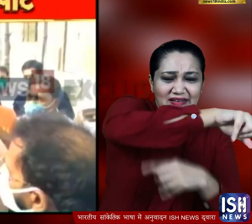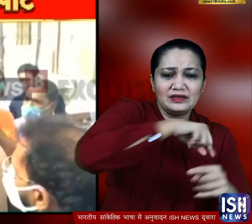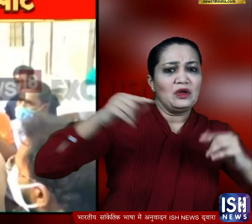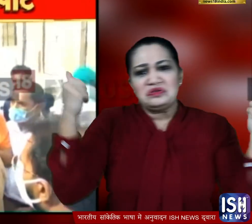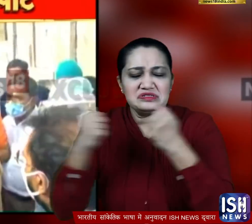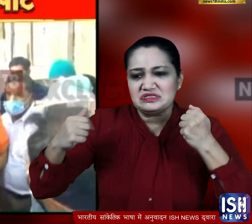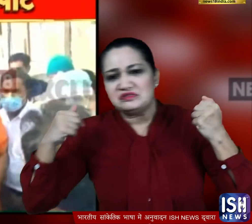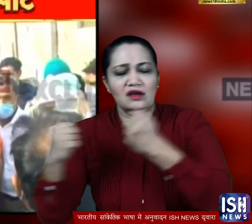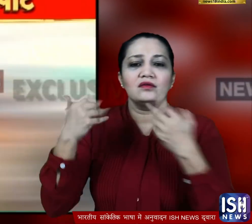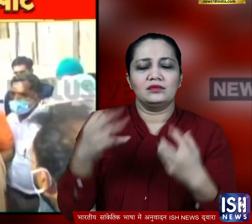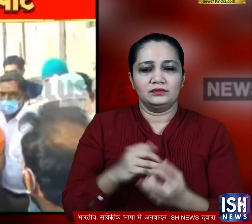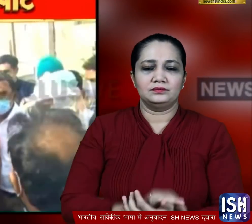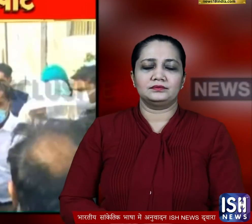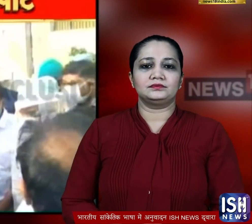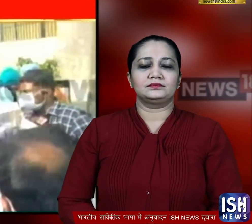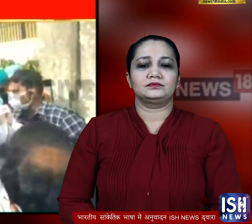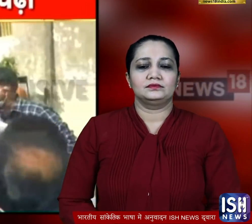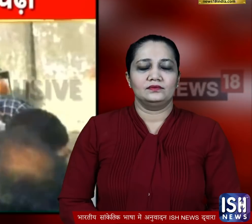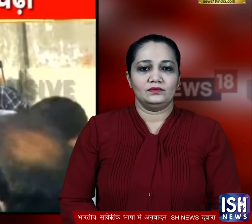नेता लड़ने के लिए आगे आ गए।